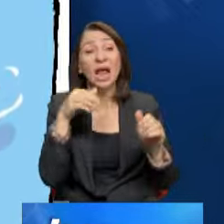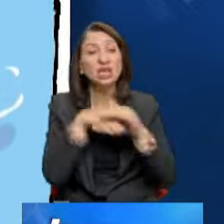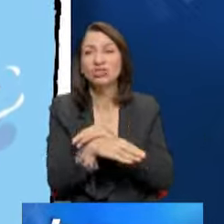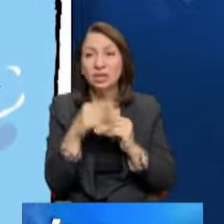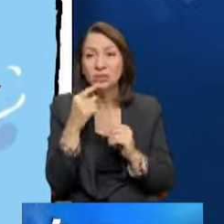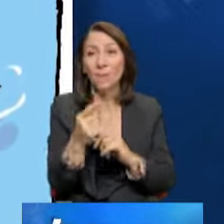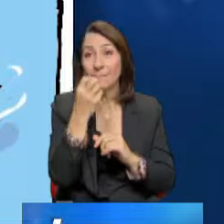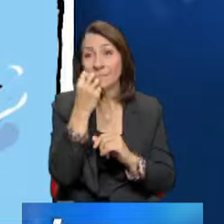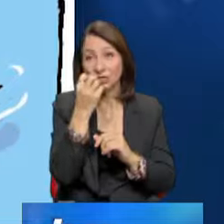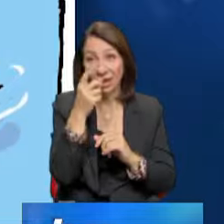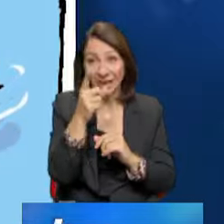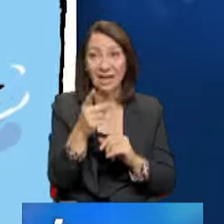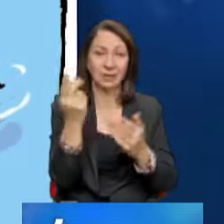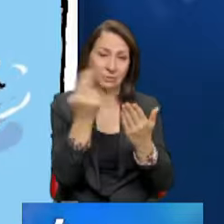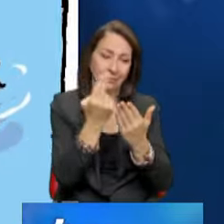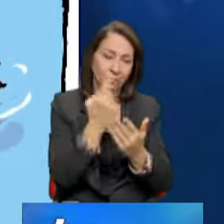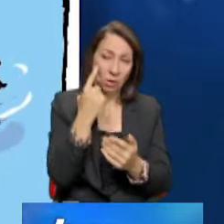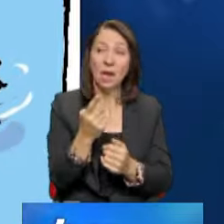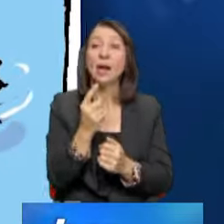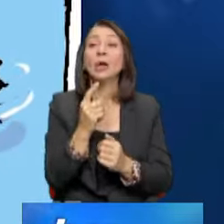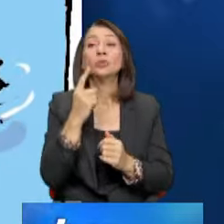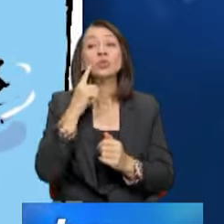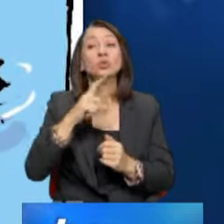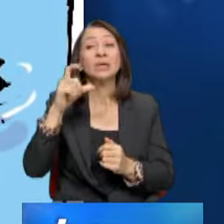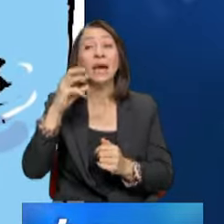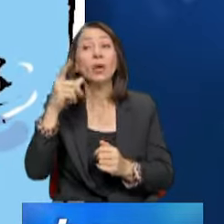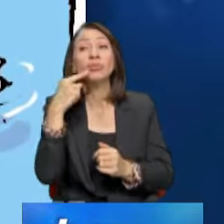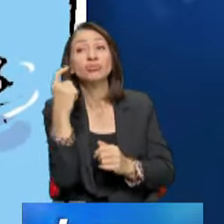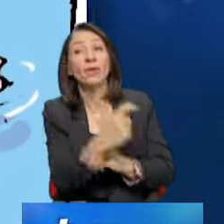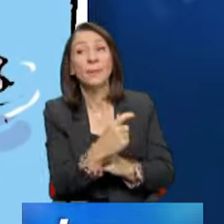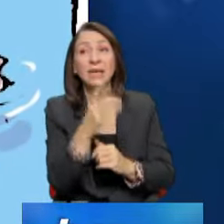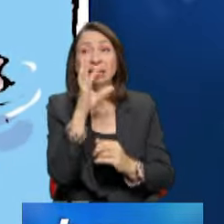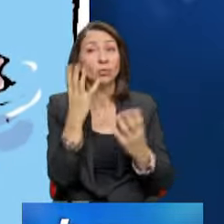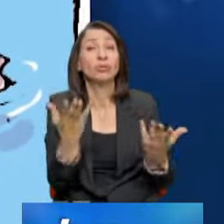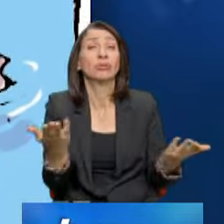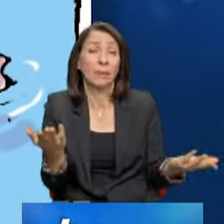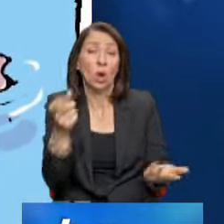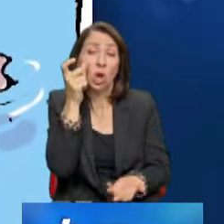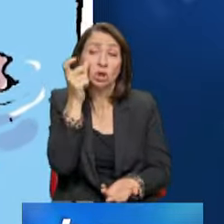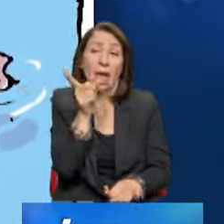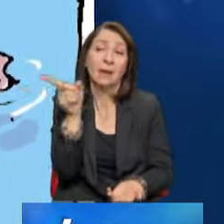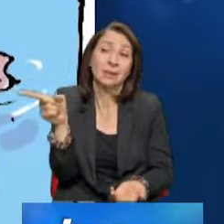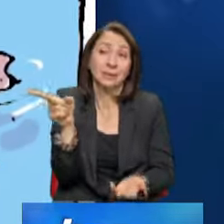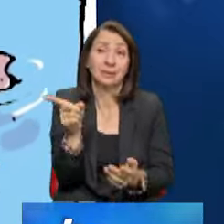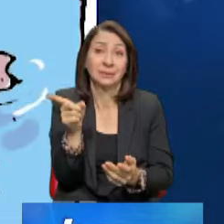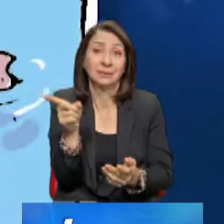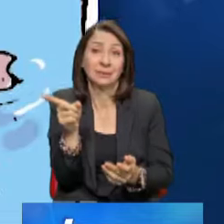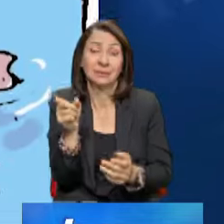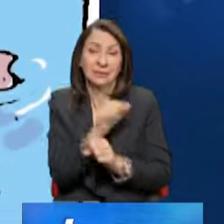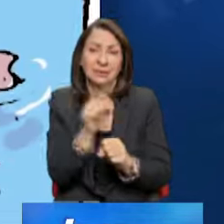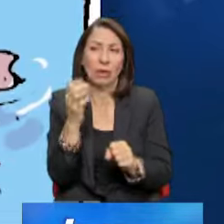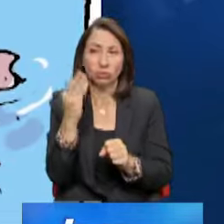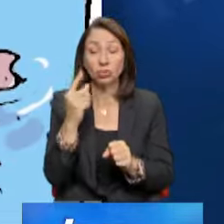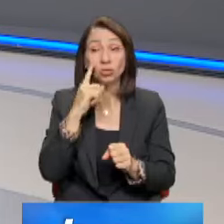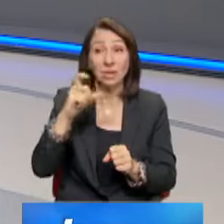diye soruyor Bahçeli Bülent Çelik'in çizgilerine göre. Cumhurbaşkanı da yanıt veriyor. Kim olacak? Tabii ki Özgür Özel diyor